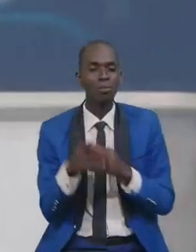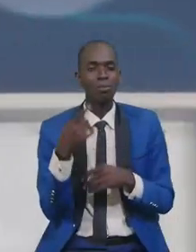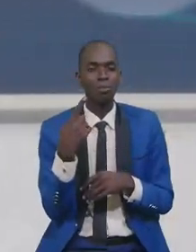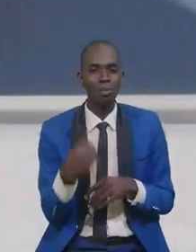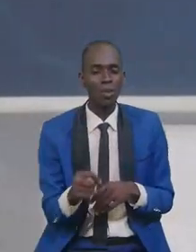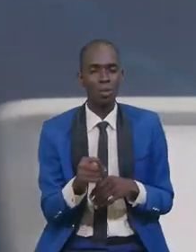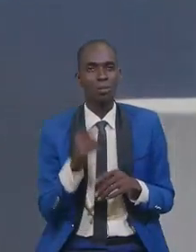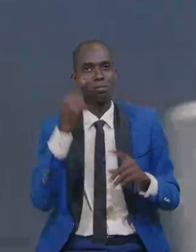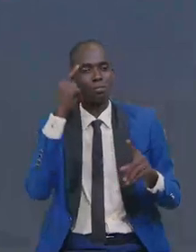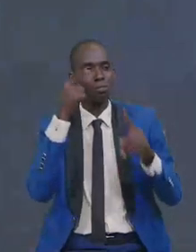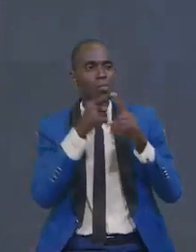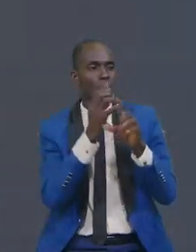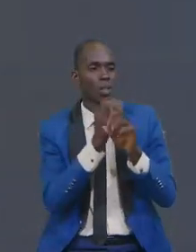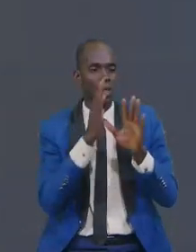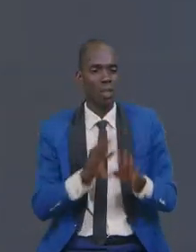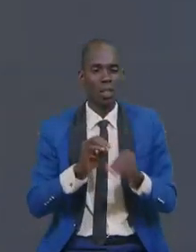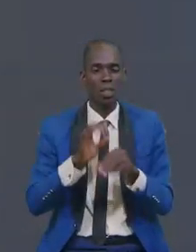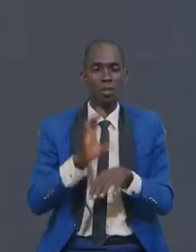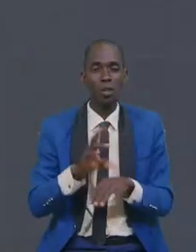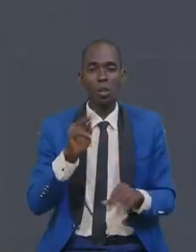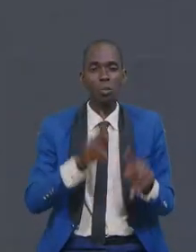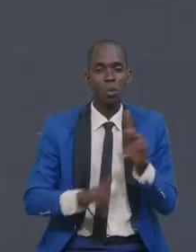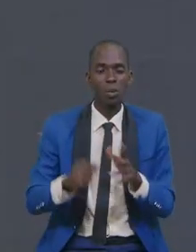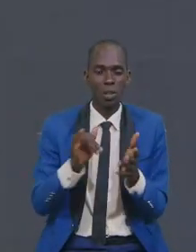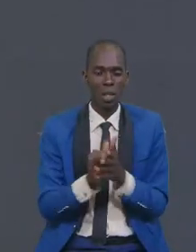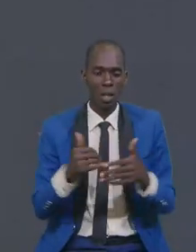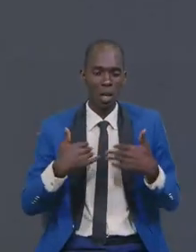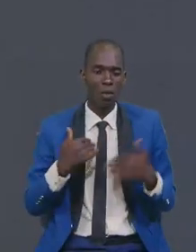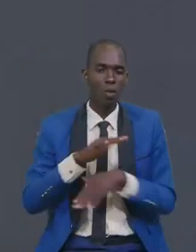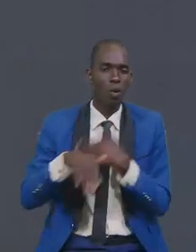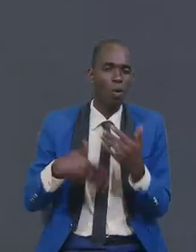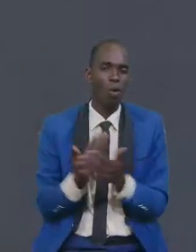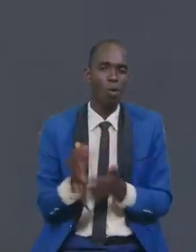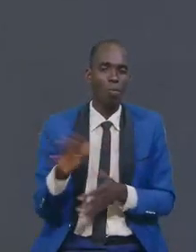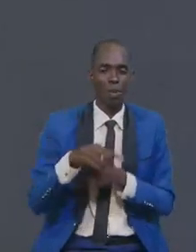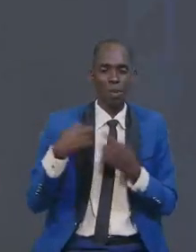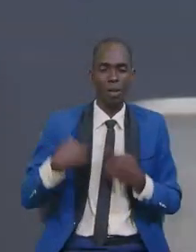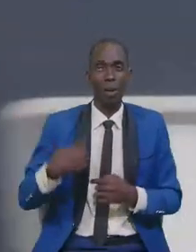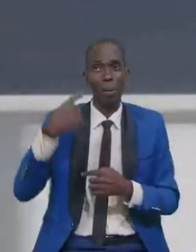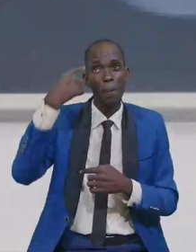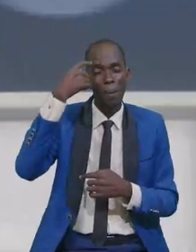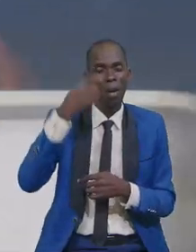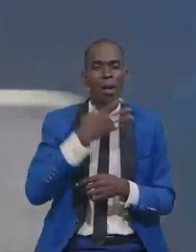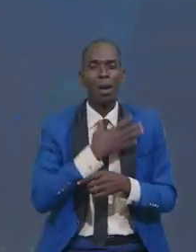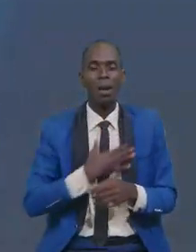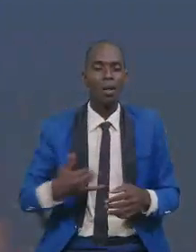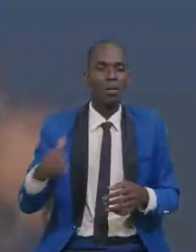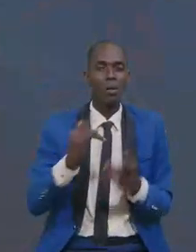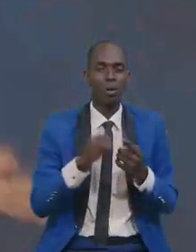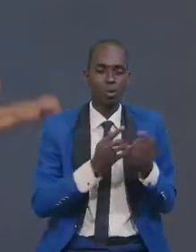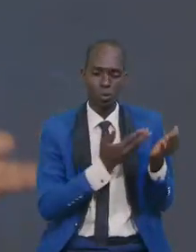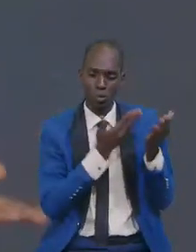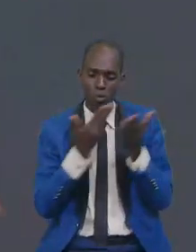tues ceux-là qui sont au fronto, ceux dans les cœurs, les pensées et qui